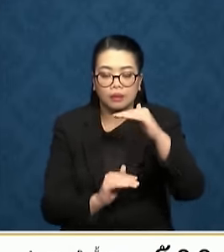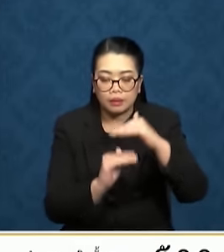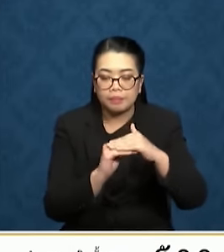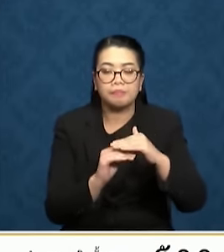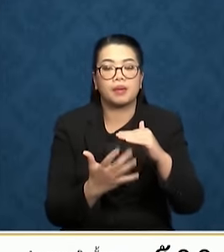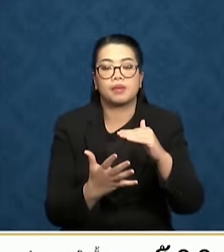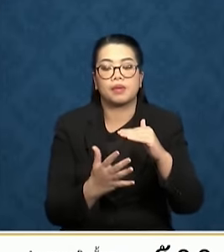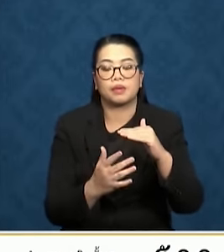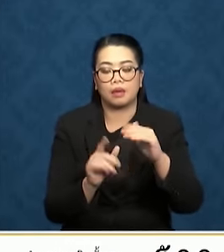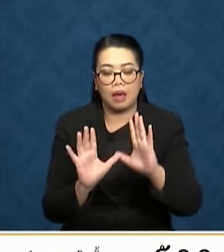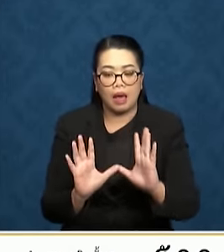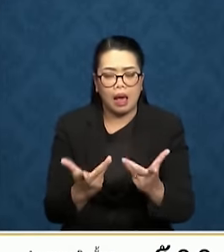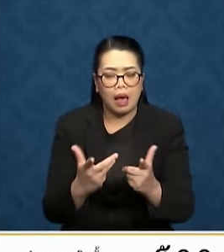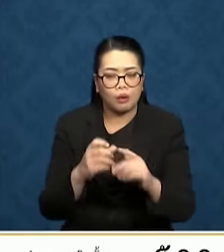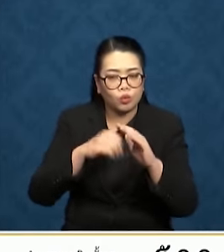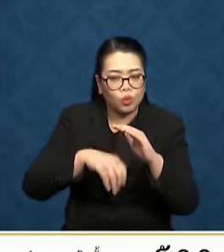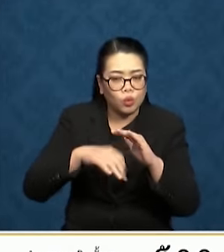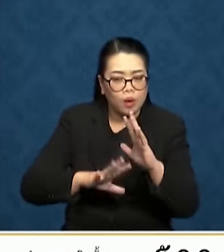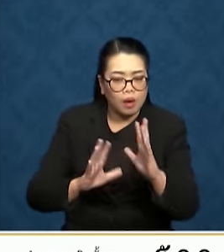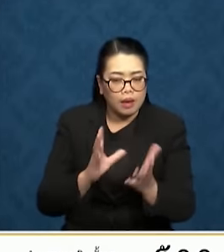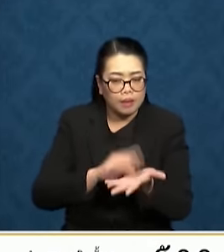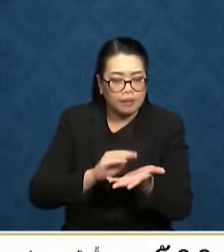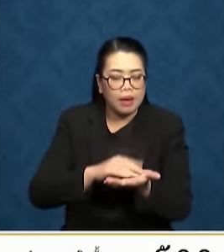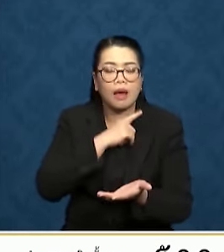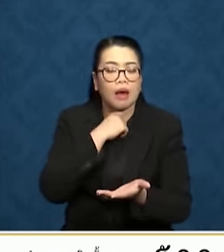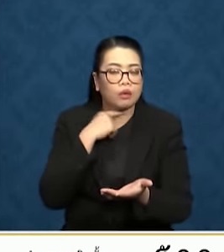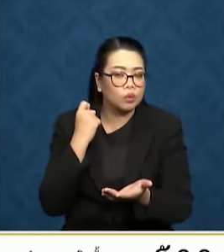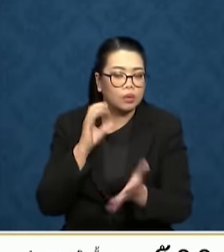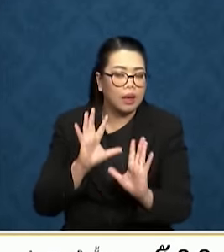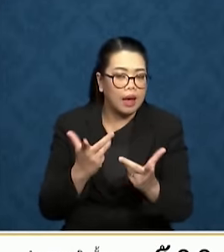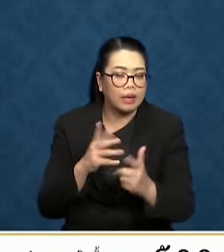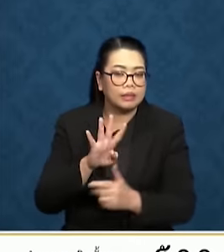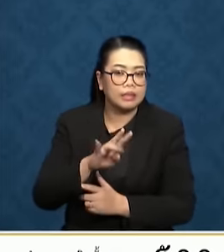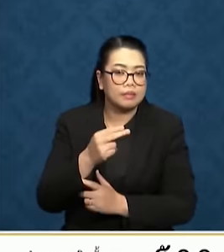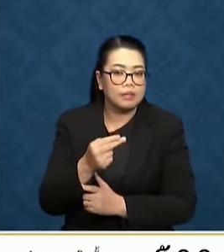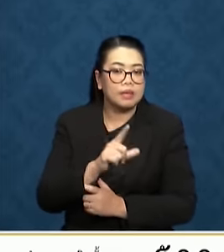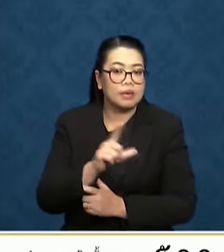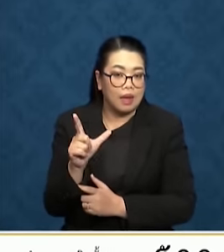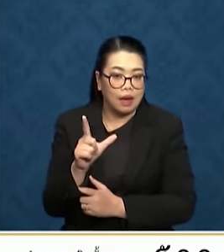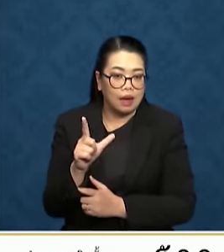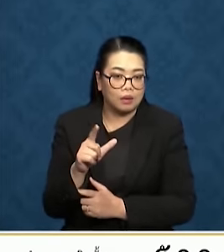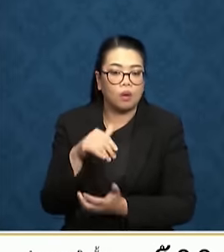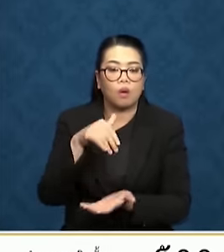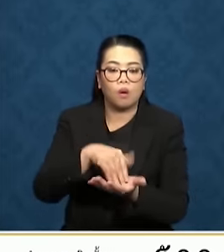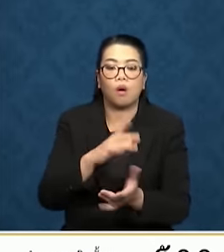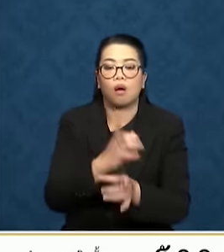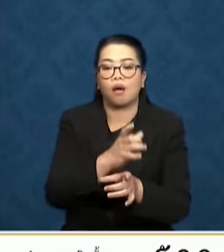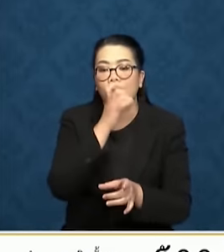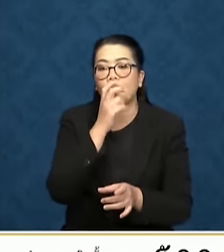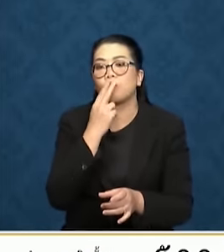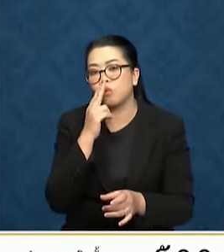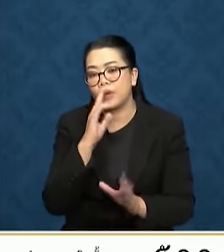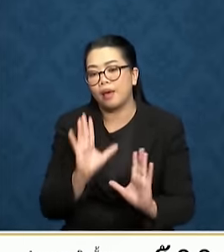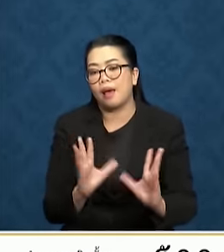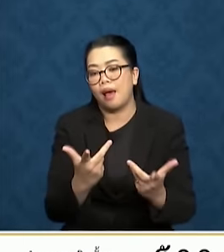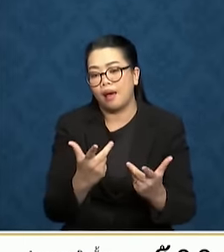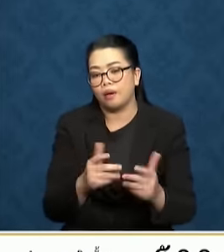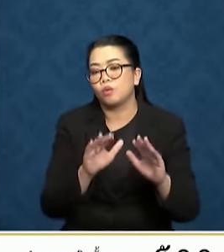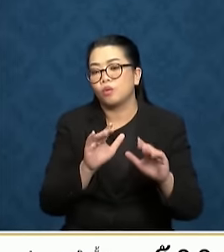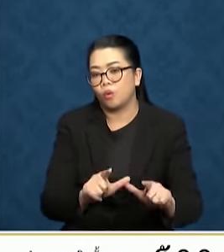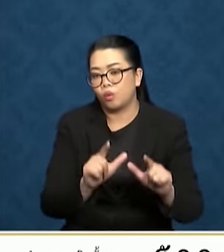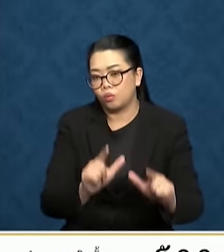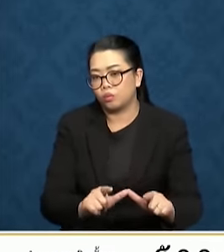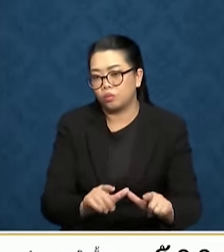ครับหายไปอยู่ประมาณเ่อ40,000กว่าล้านบาทซึ่งนั่นก็คือกรมสรรพสามิตรนะครับที่หายไปเพราะ